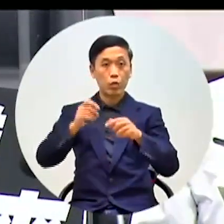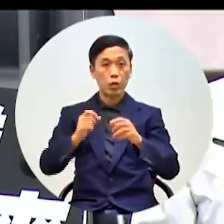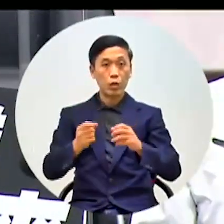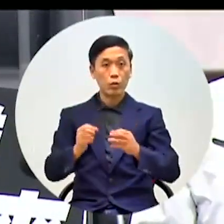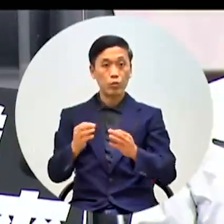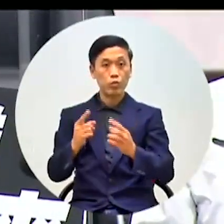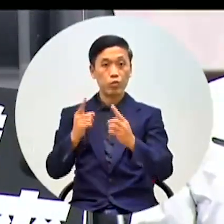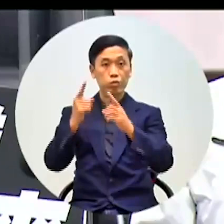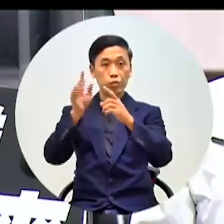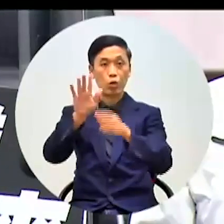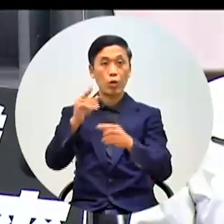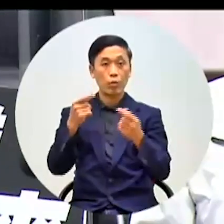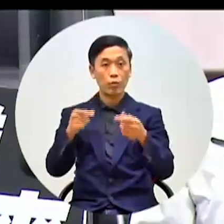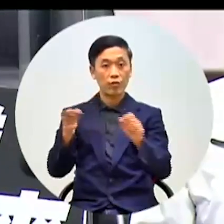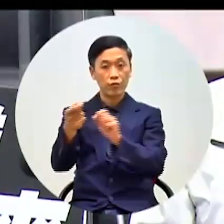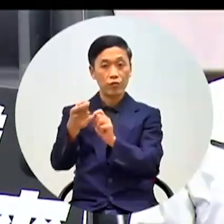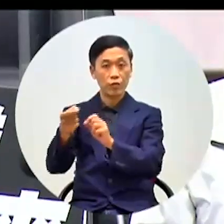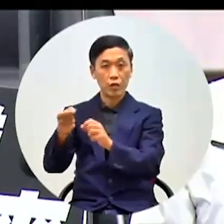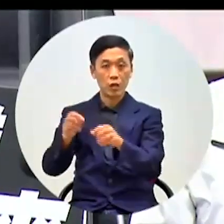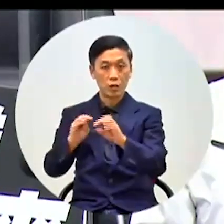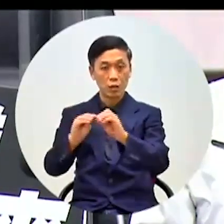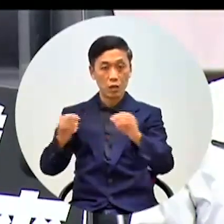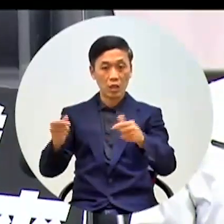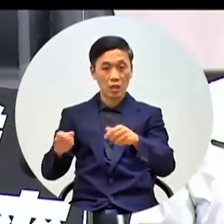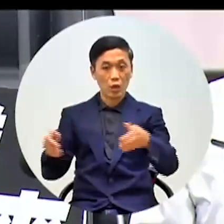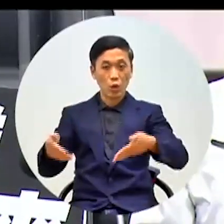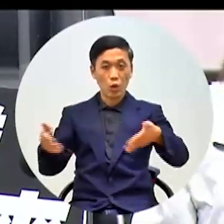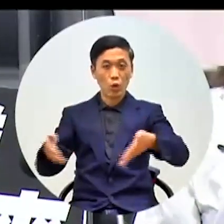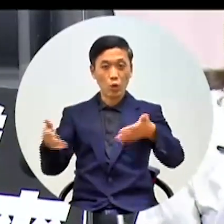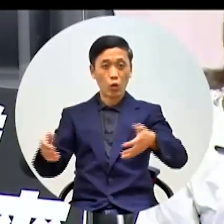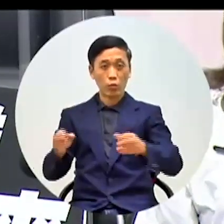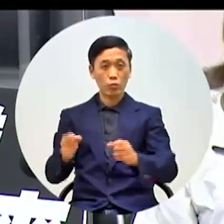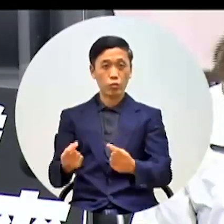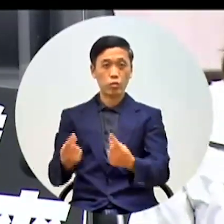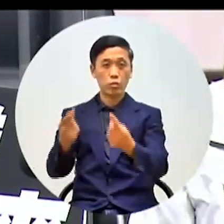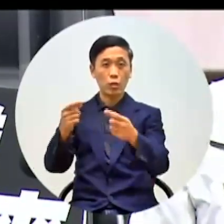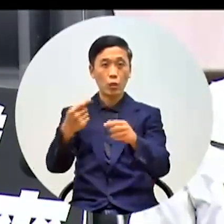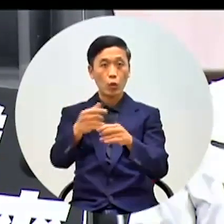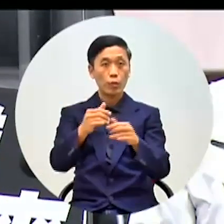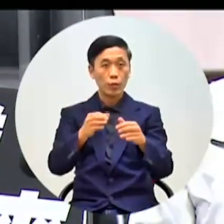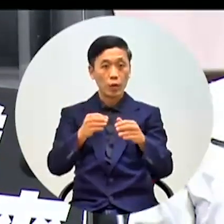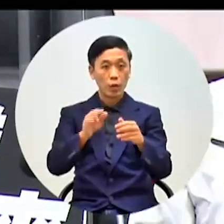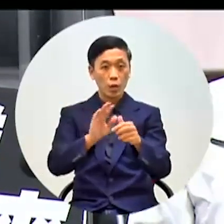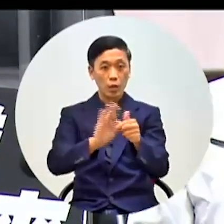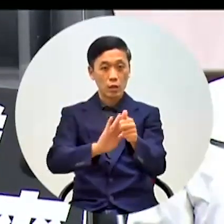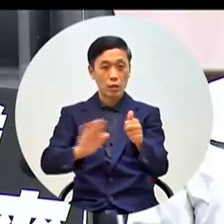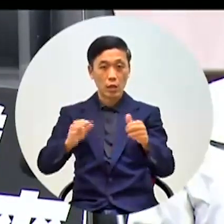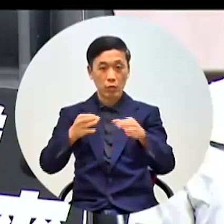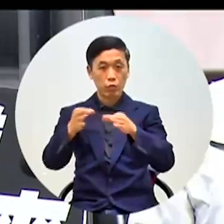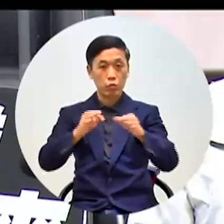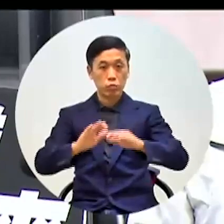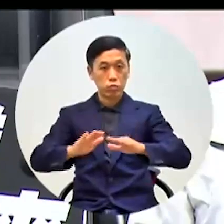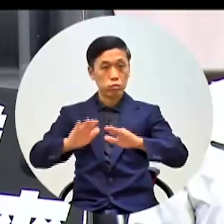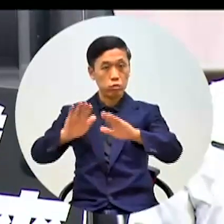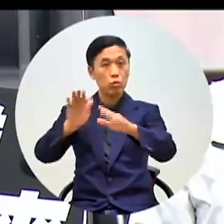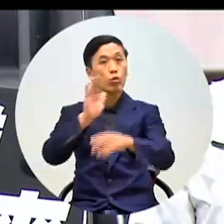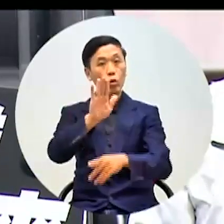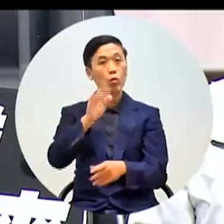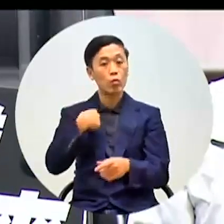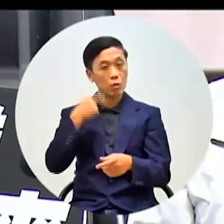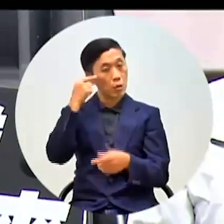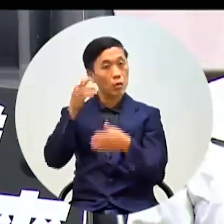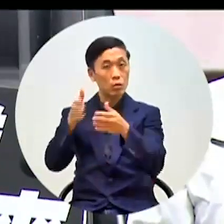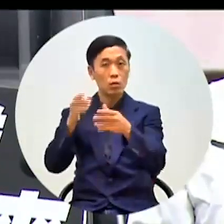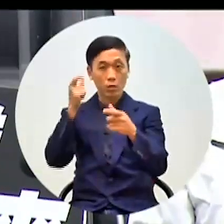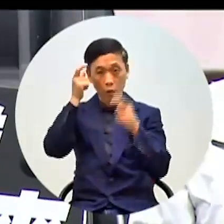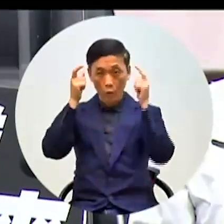是草地啦、草地皮啦，或者是带动整个的商业荣景，但是我们还是希望对于高雄年轻人的薪